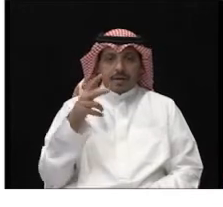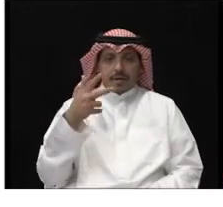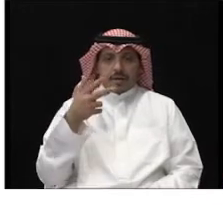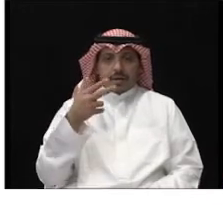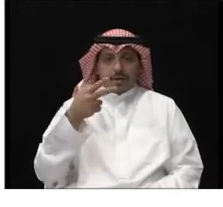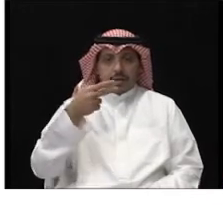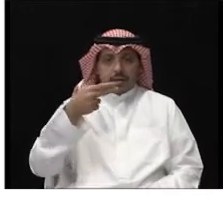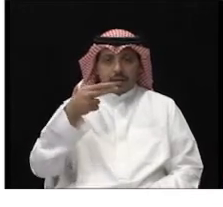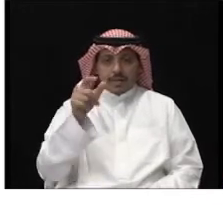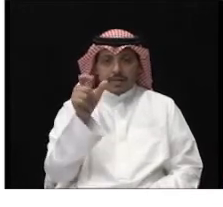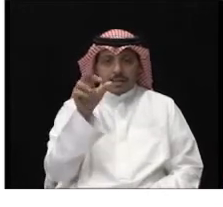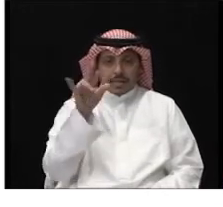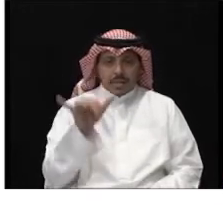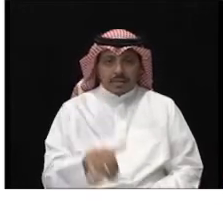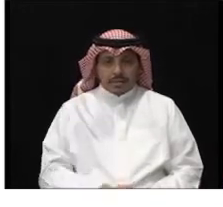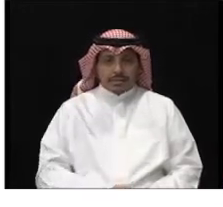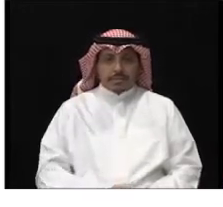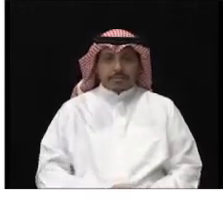الله جميعا.